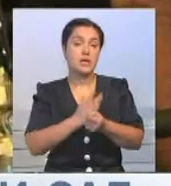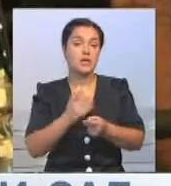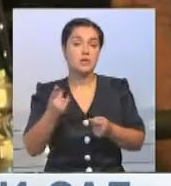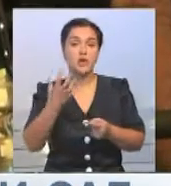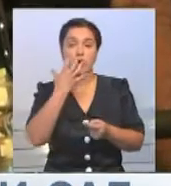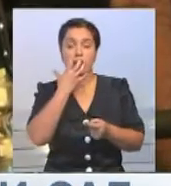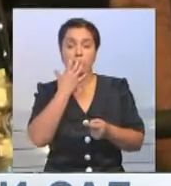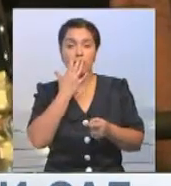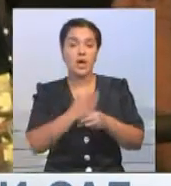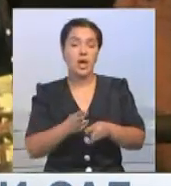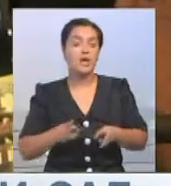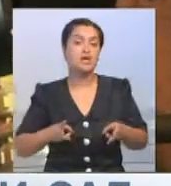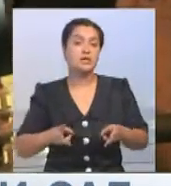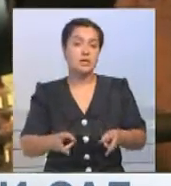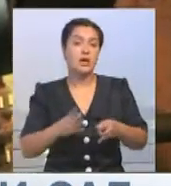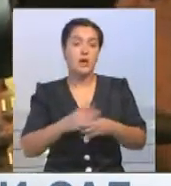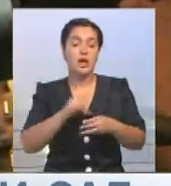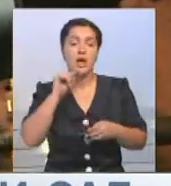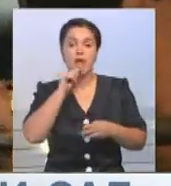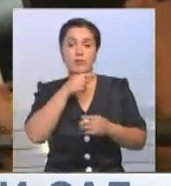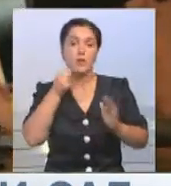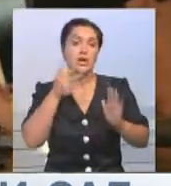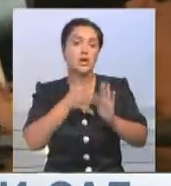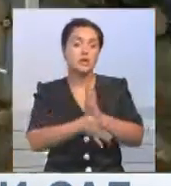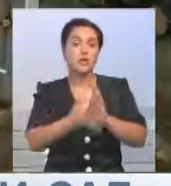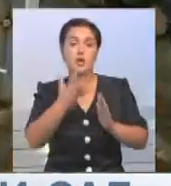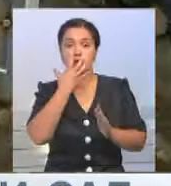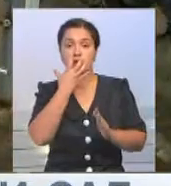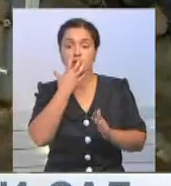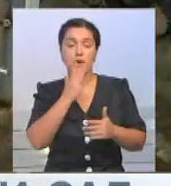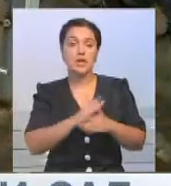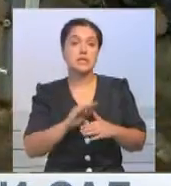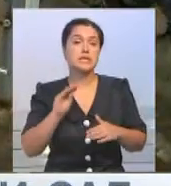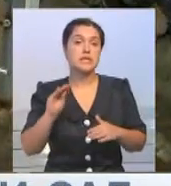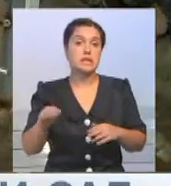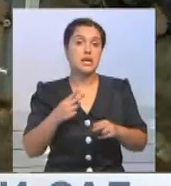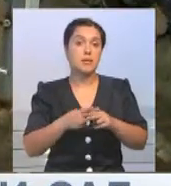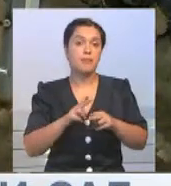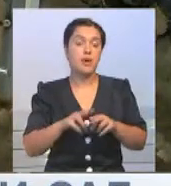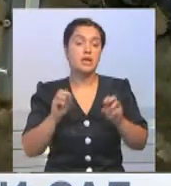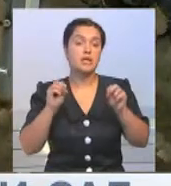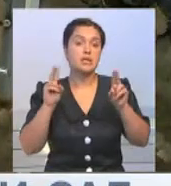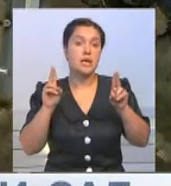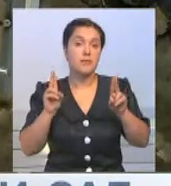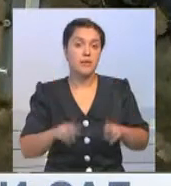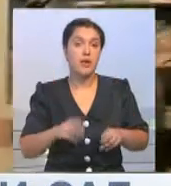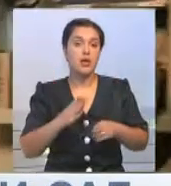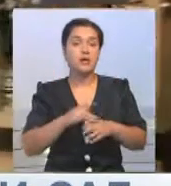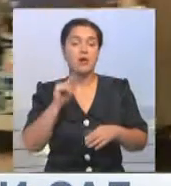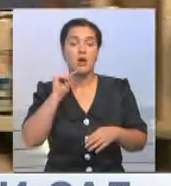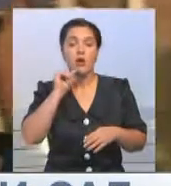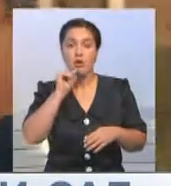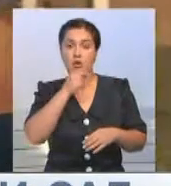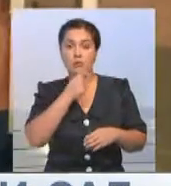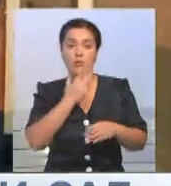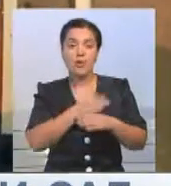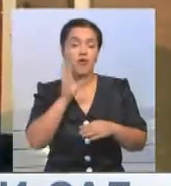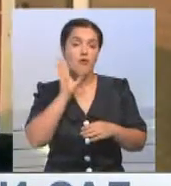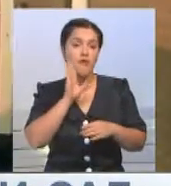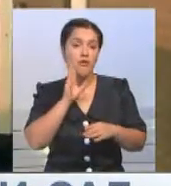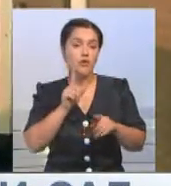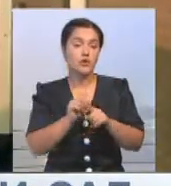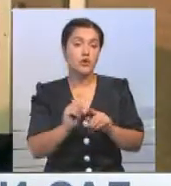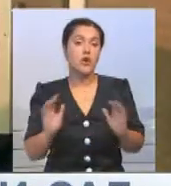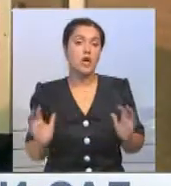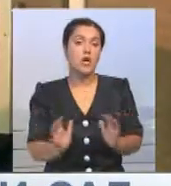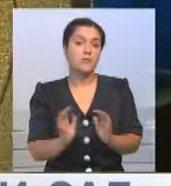Автоматизированный теплоузел значительно экономит расходы тепла. Здесь даже устанавливают сенсорные смесители. Это тоже снижает объемы водопотребления. По